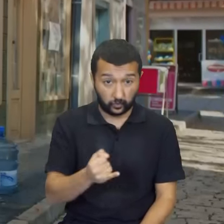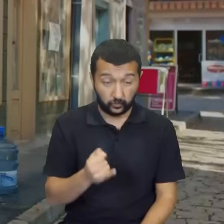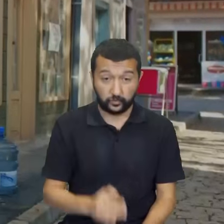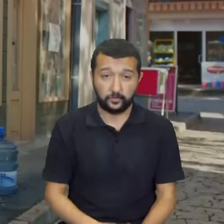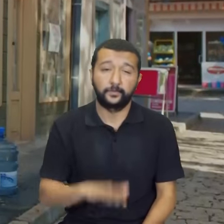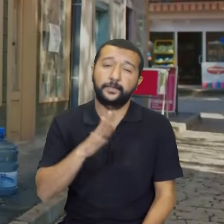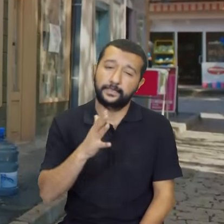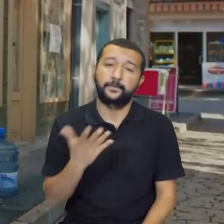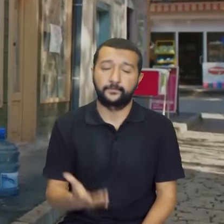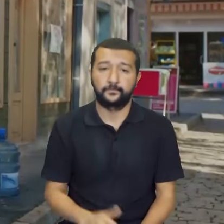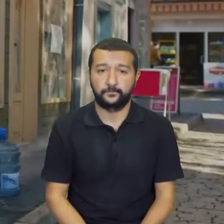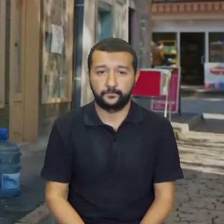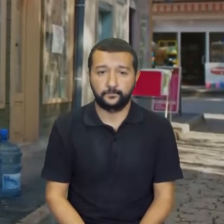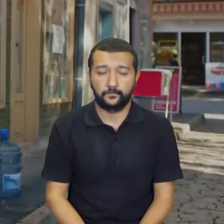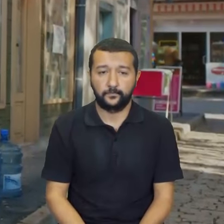kötü? Yani.